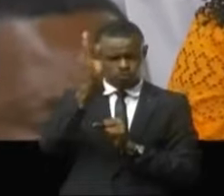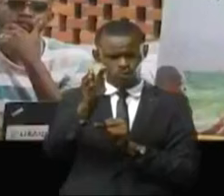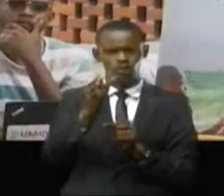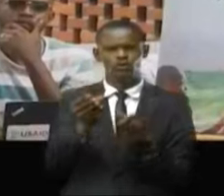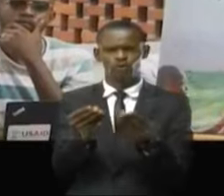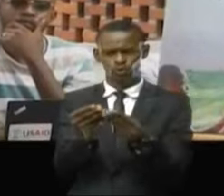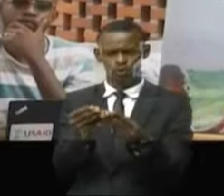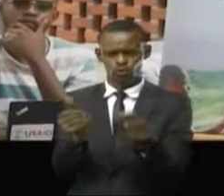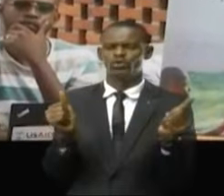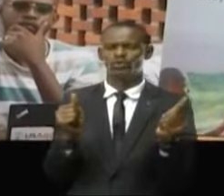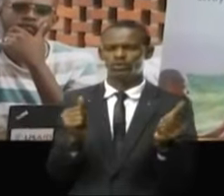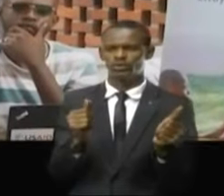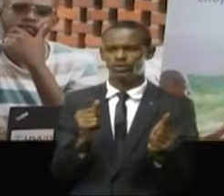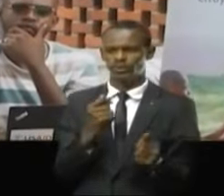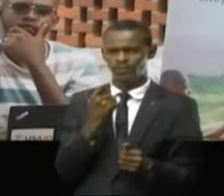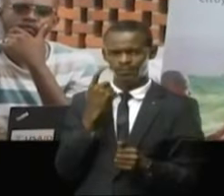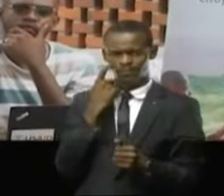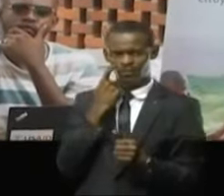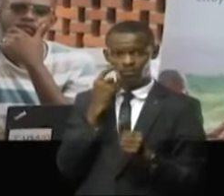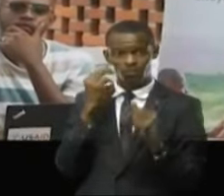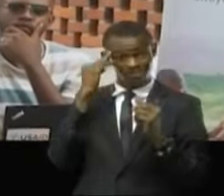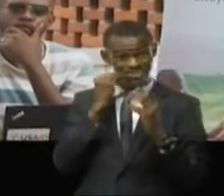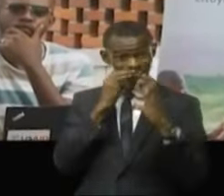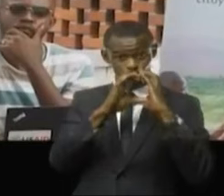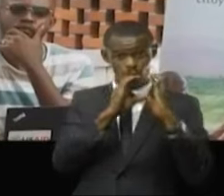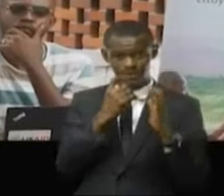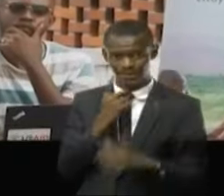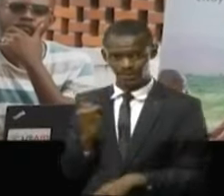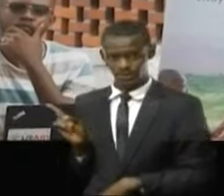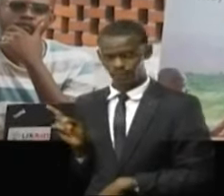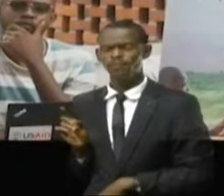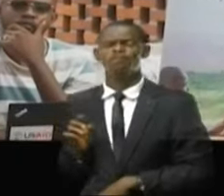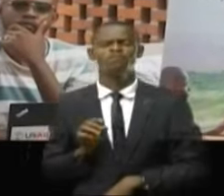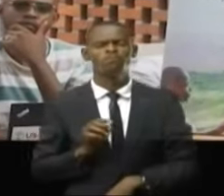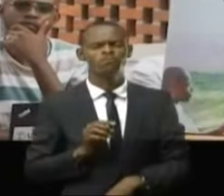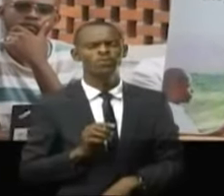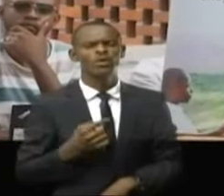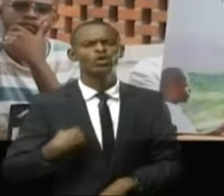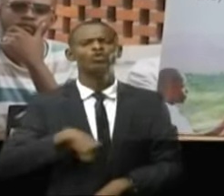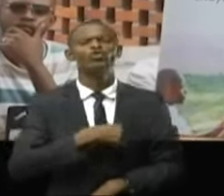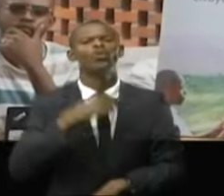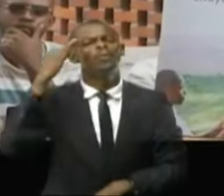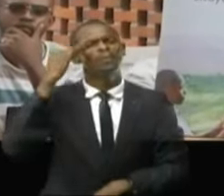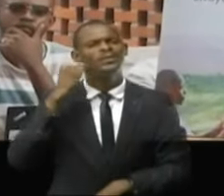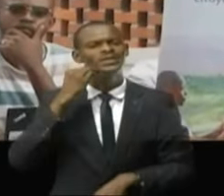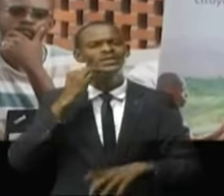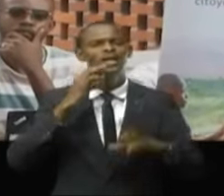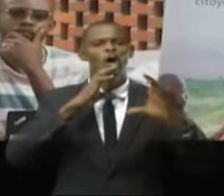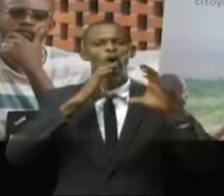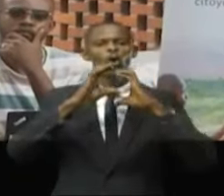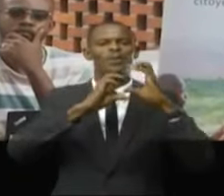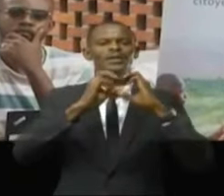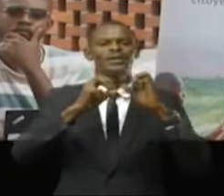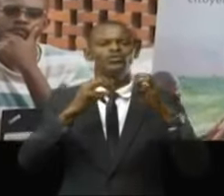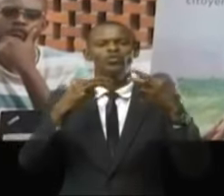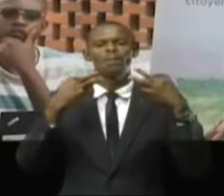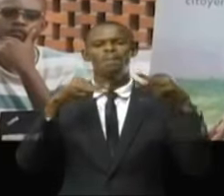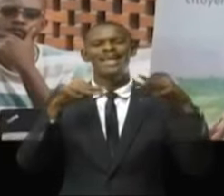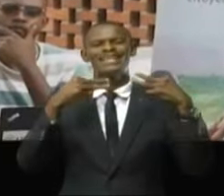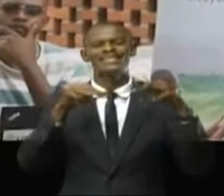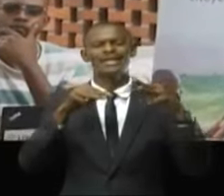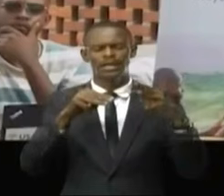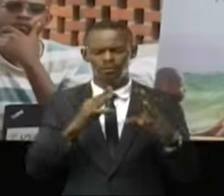comme ministère de la communication et des médias, nous recevons donc ces plaidoyers,